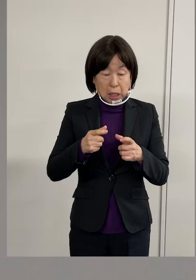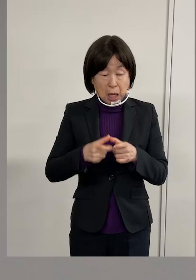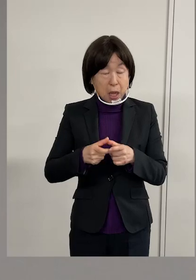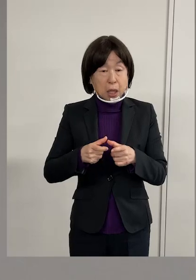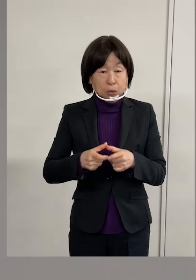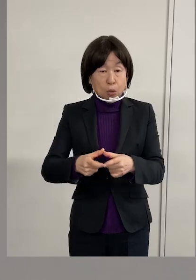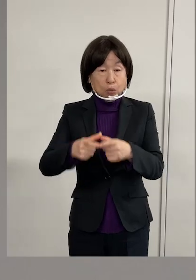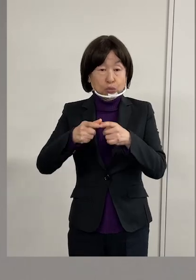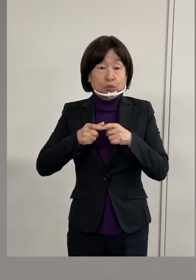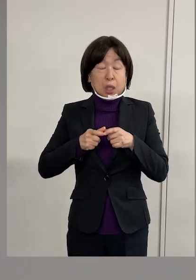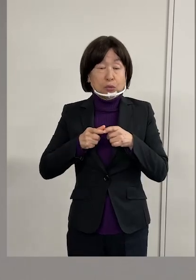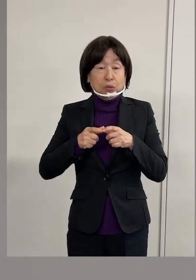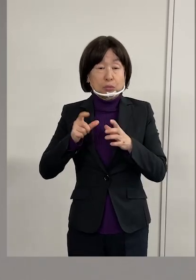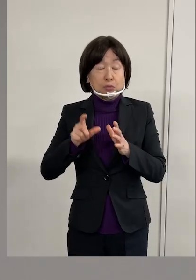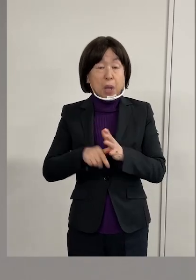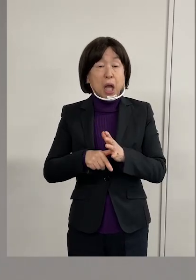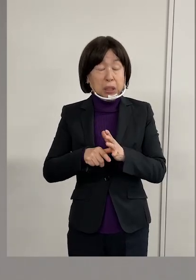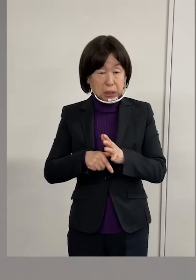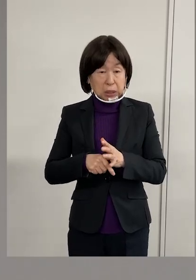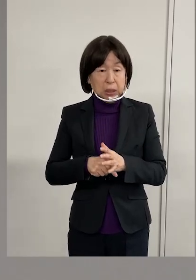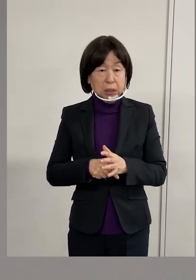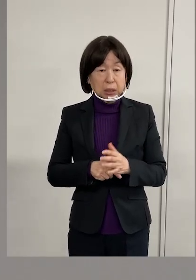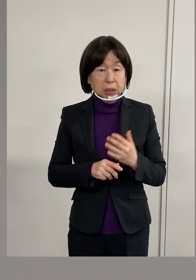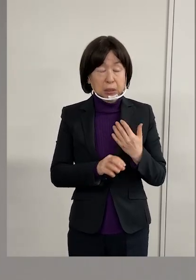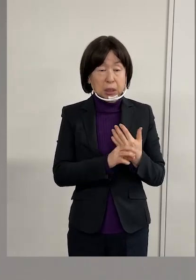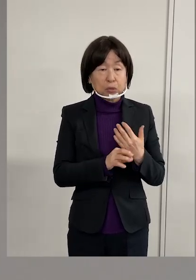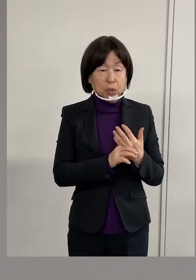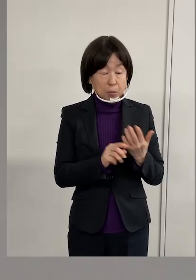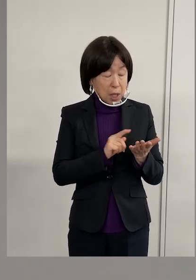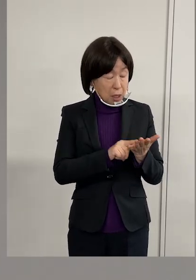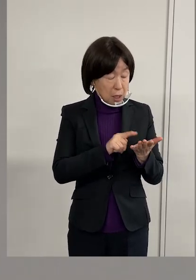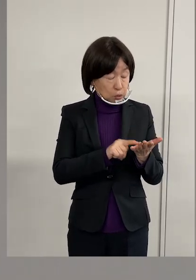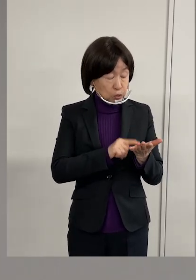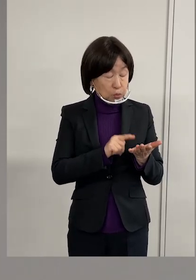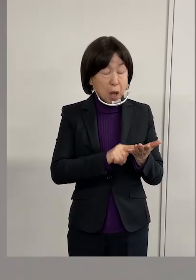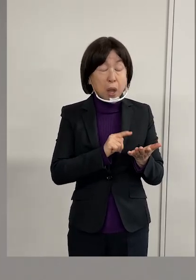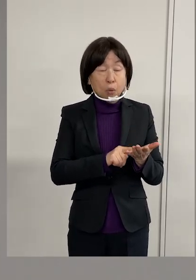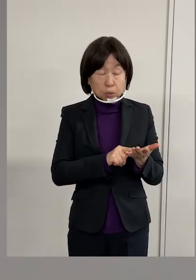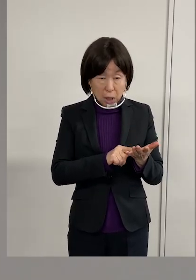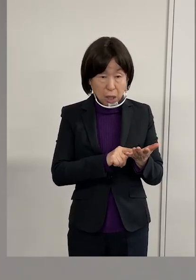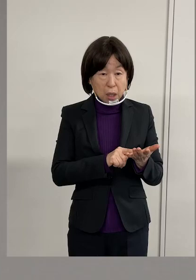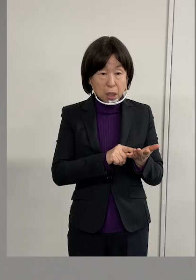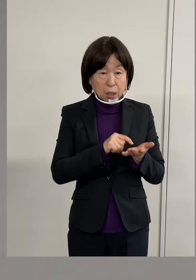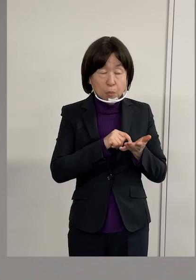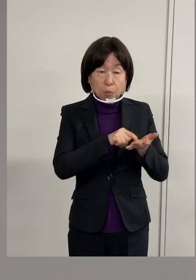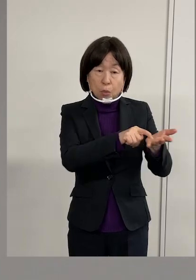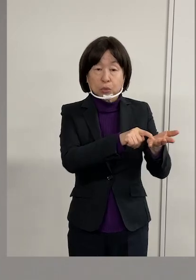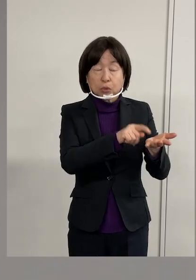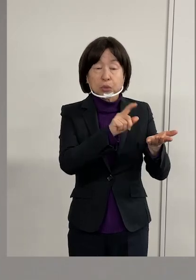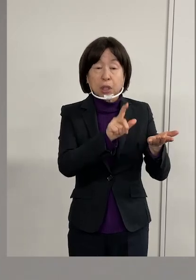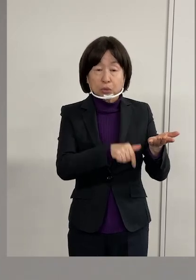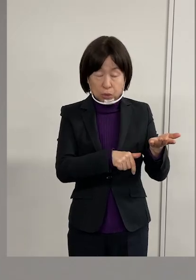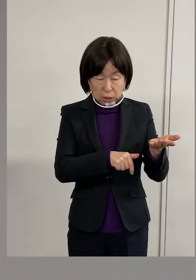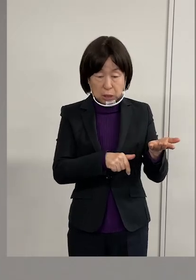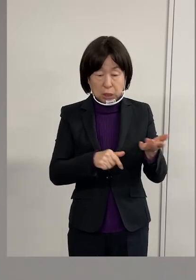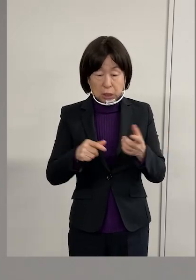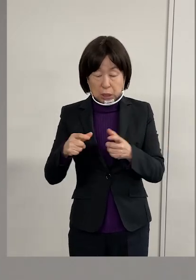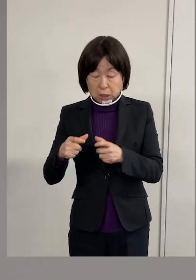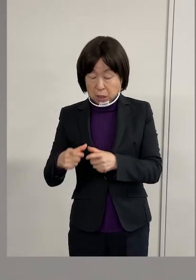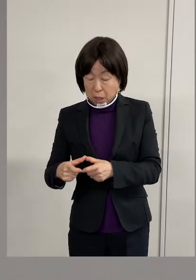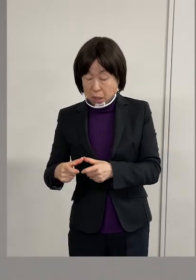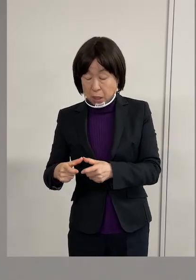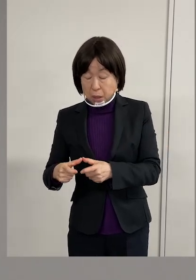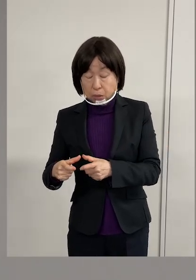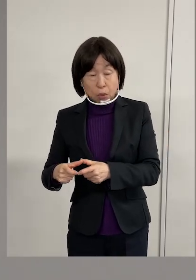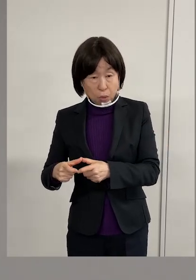ばスマホ等で申請した場合、本人確認がこちら側でできてませんですので、カードを受け取りに来た時に本人確